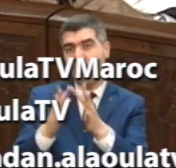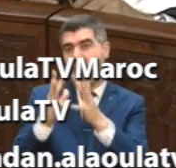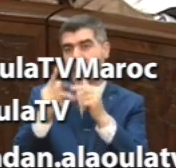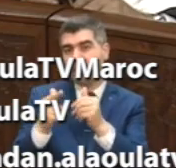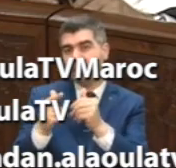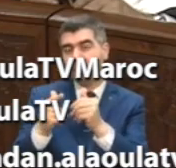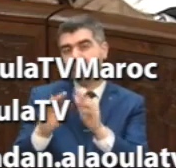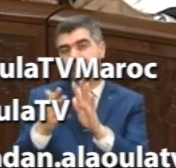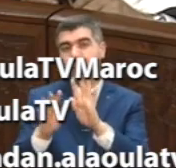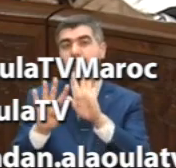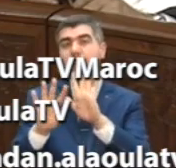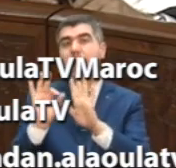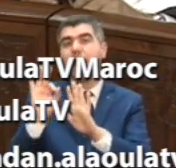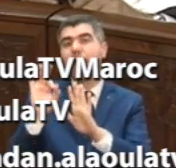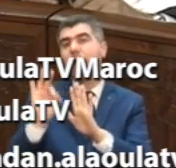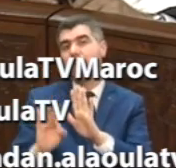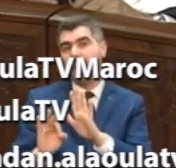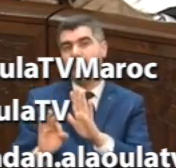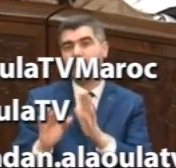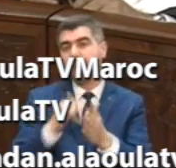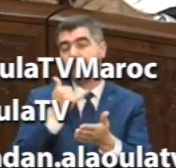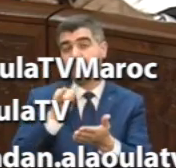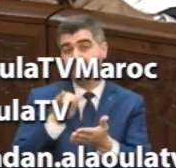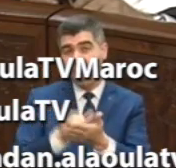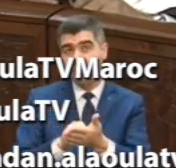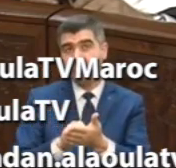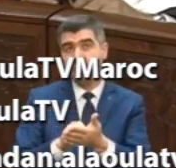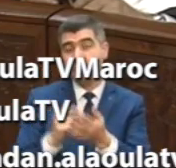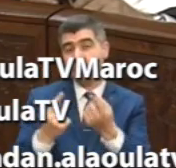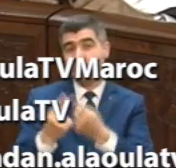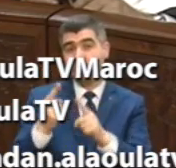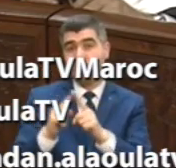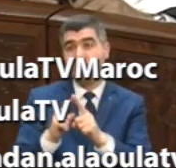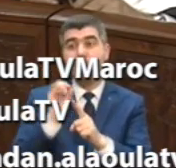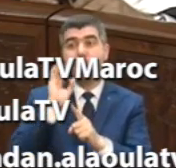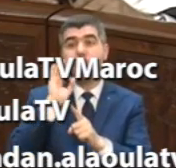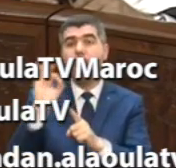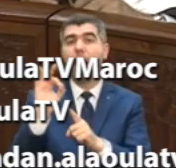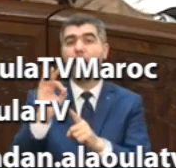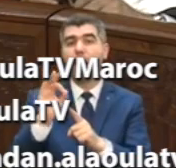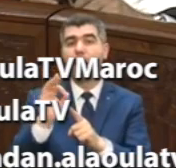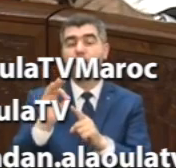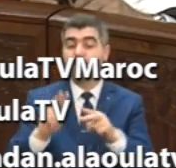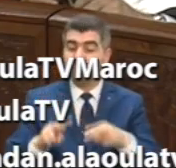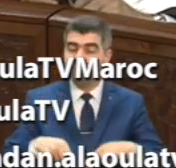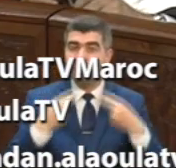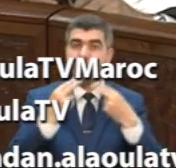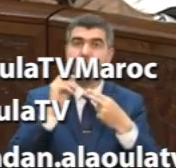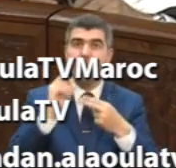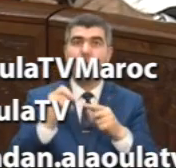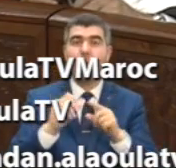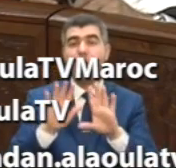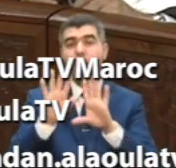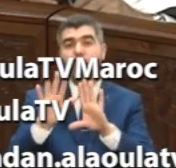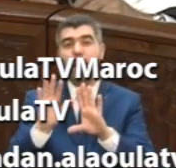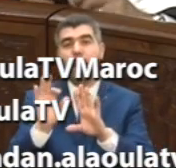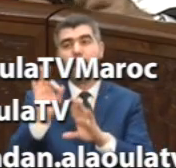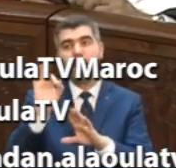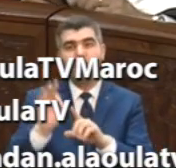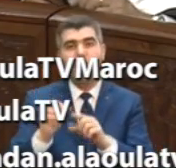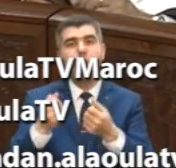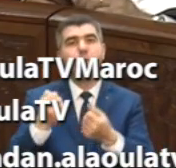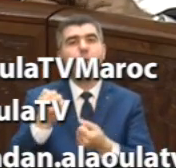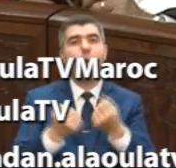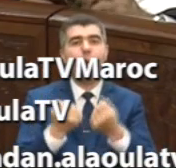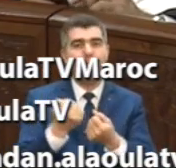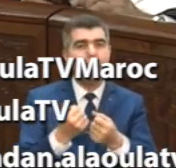انه اكثر من 90% اليوم ديال عدد القتلى والحوادث ديال السير هي مرتبطه بالسلوك، وحوالي اقل من 10% مرتبطه بالعربه بالحاله الميكانيكيه